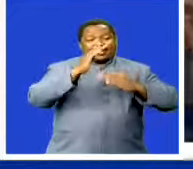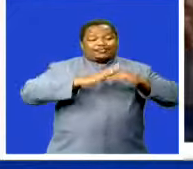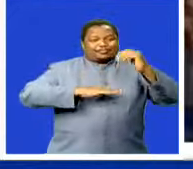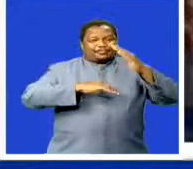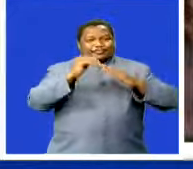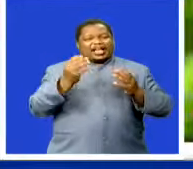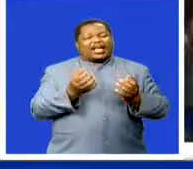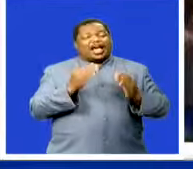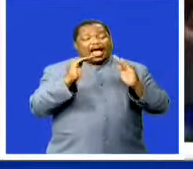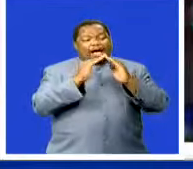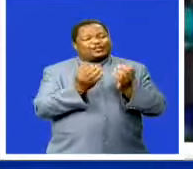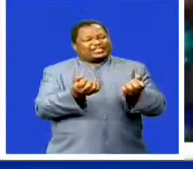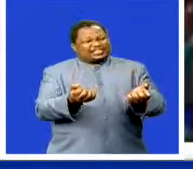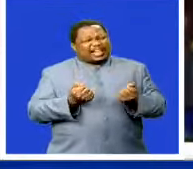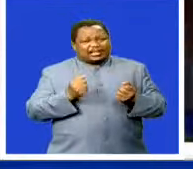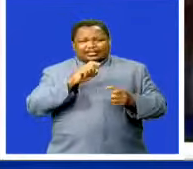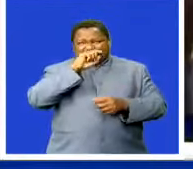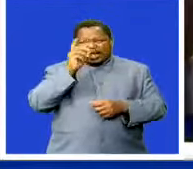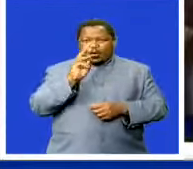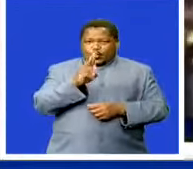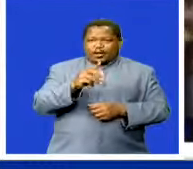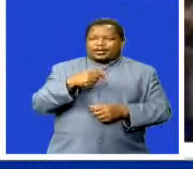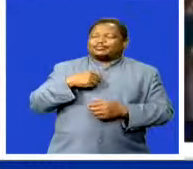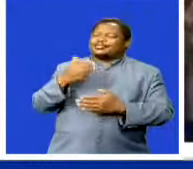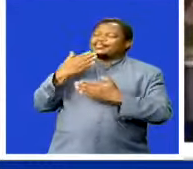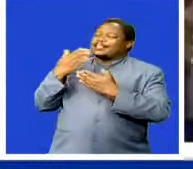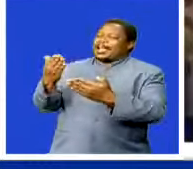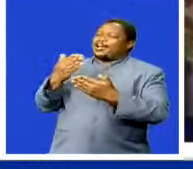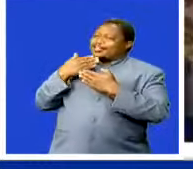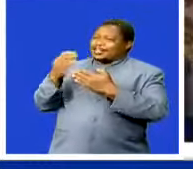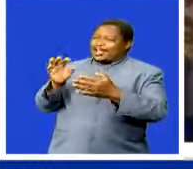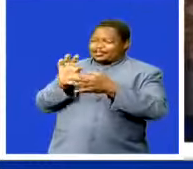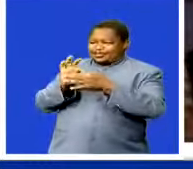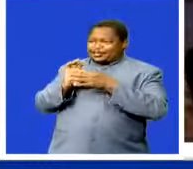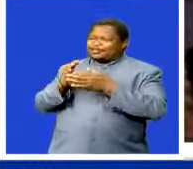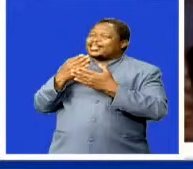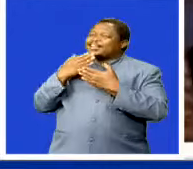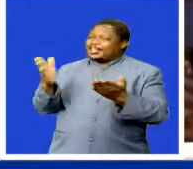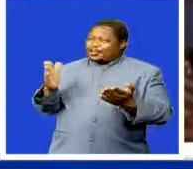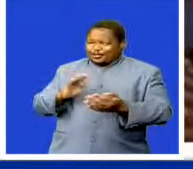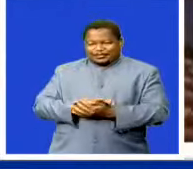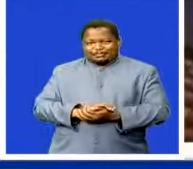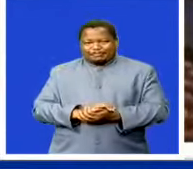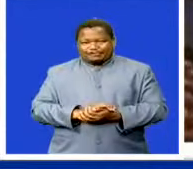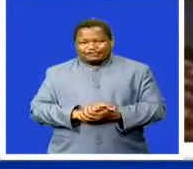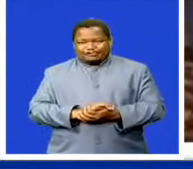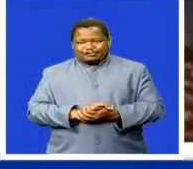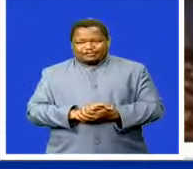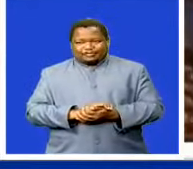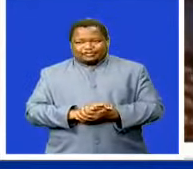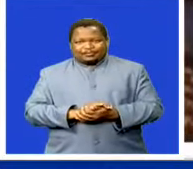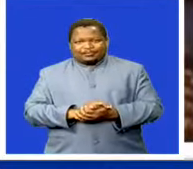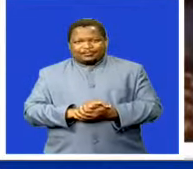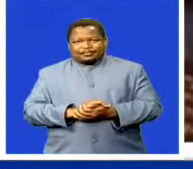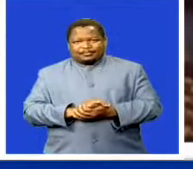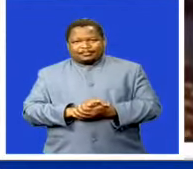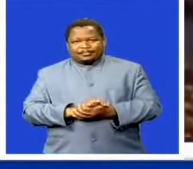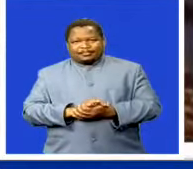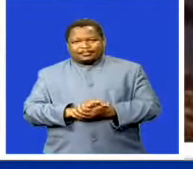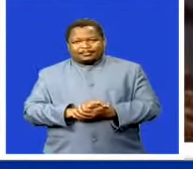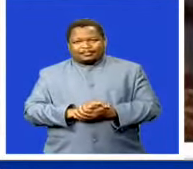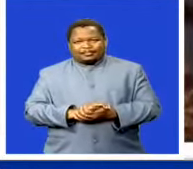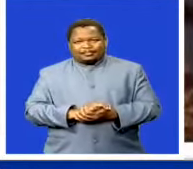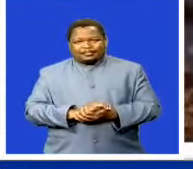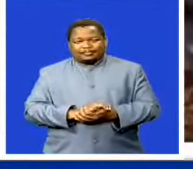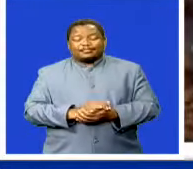Foundation babona ukuthi abangene kulolu bunye hlangothi bazame kubambisa uhulumende siyabonga egameni lendlunkulu